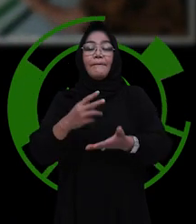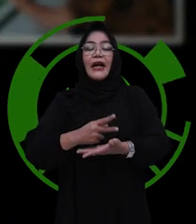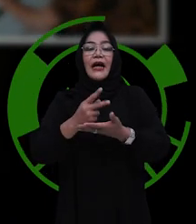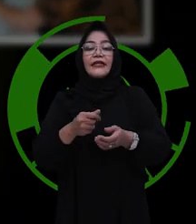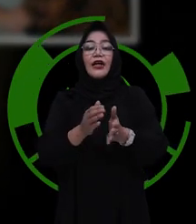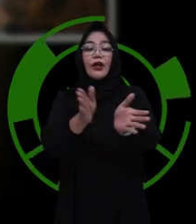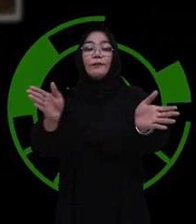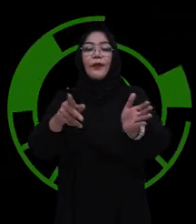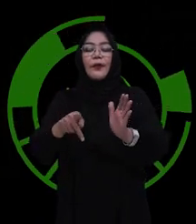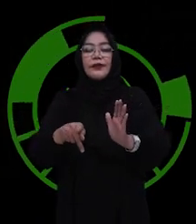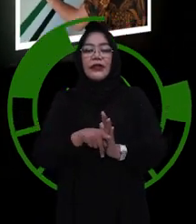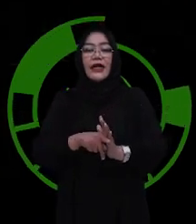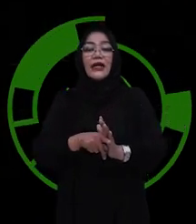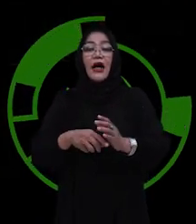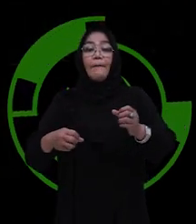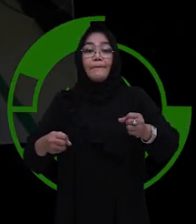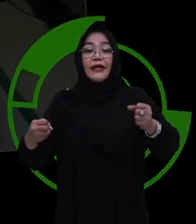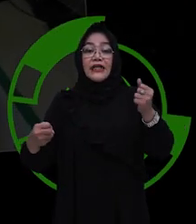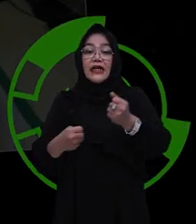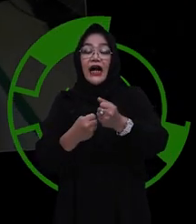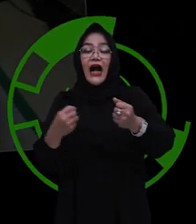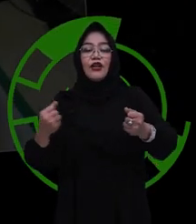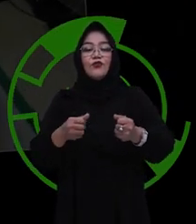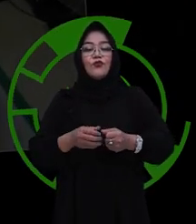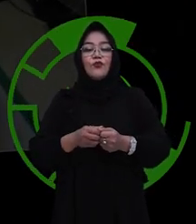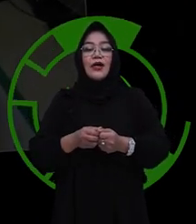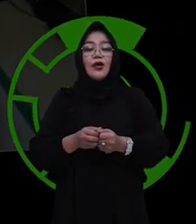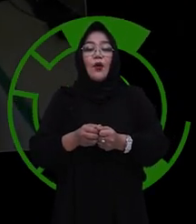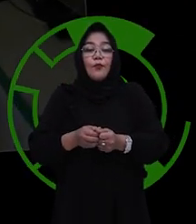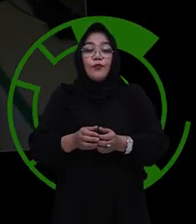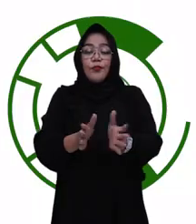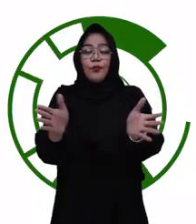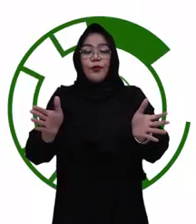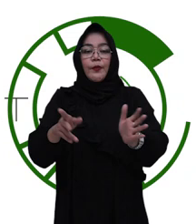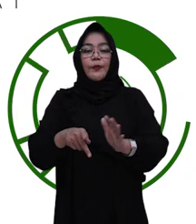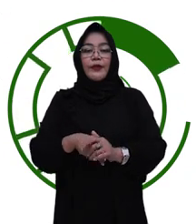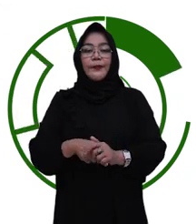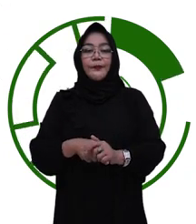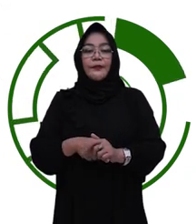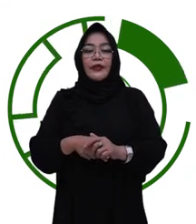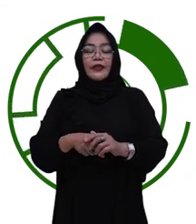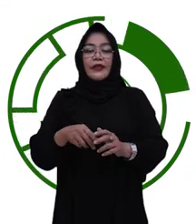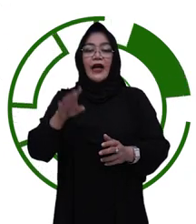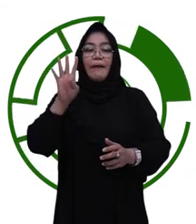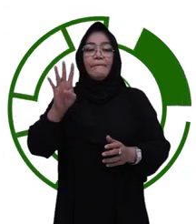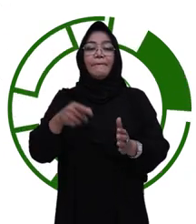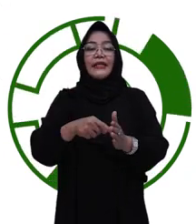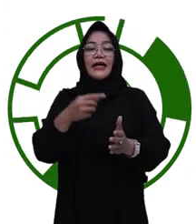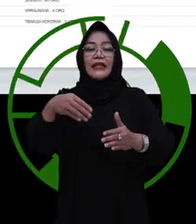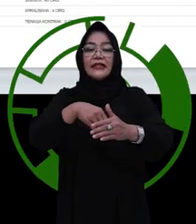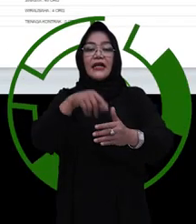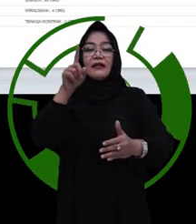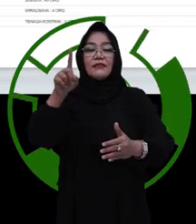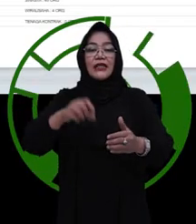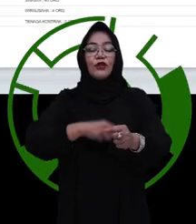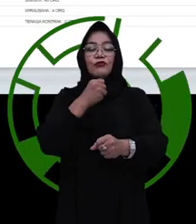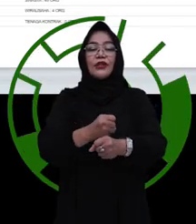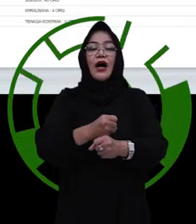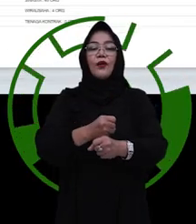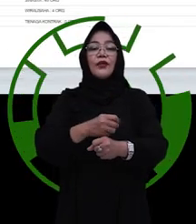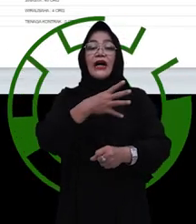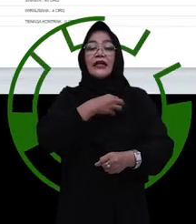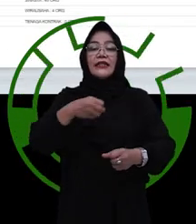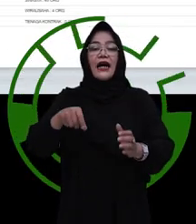Penanganan konsultasi dan pengaduan pelayanan publik. Melaksanakan survei kepuasan masyarakat 4 kali dalam 1 tahun